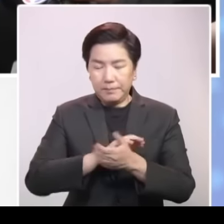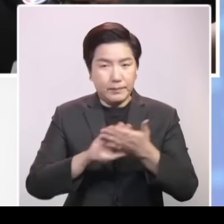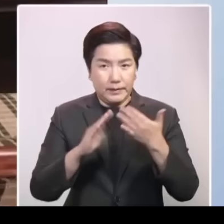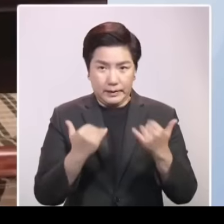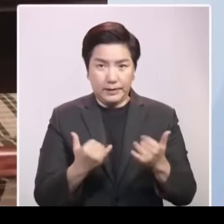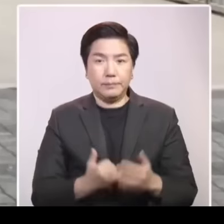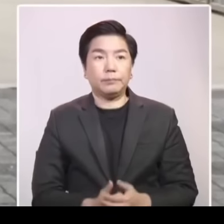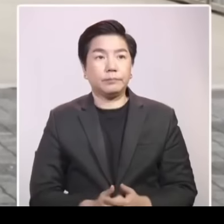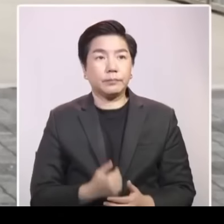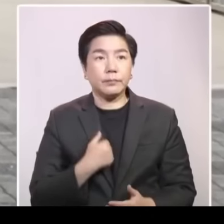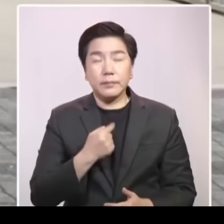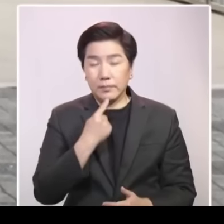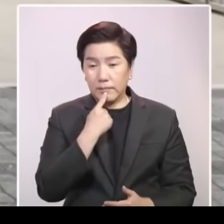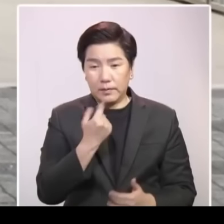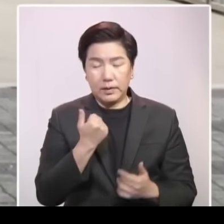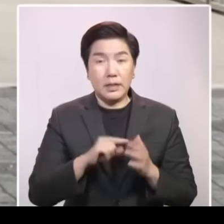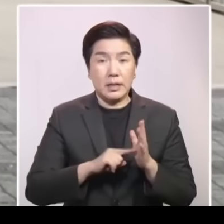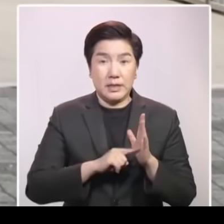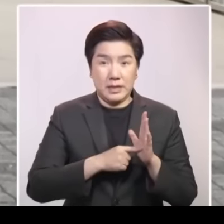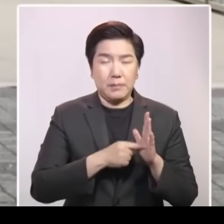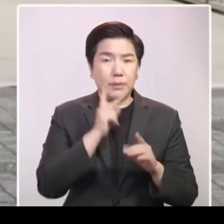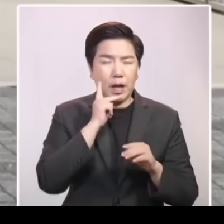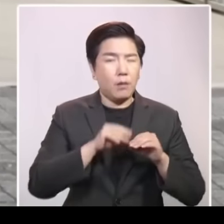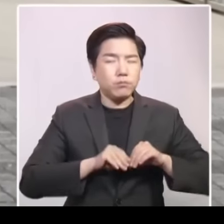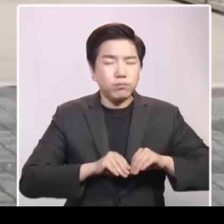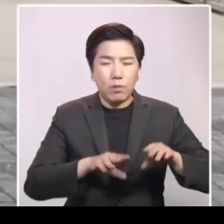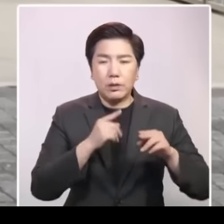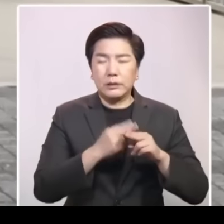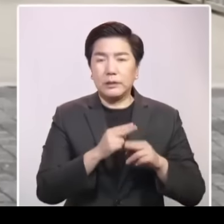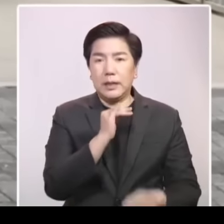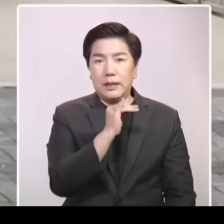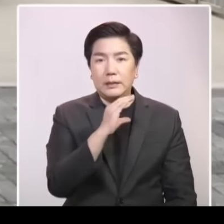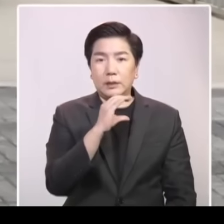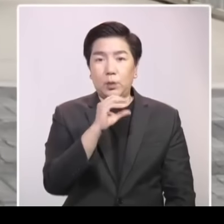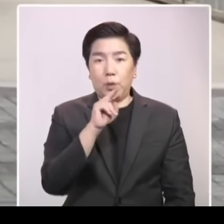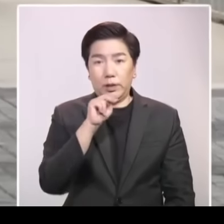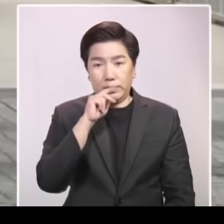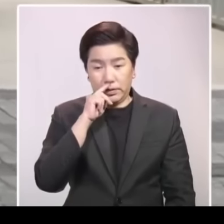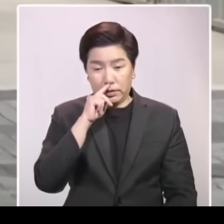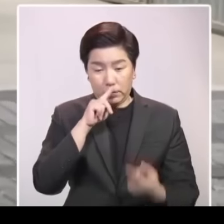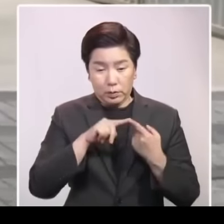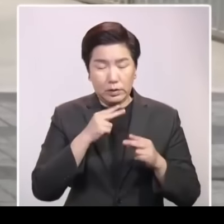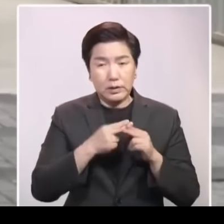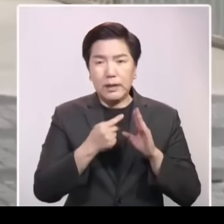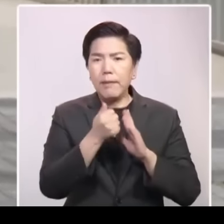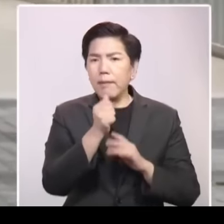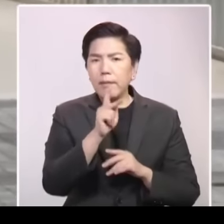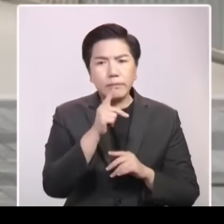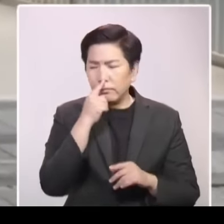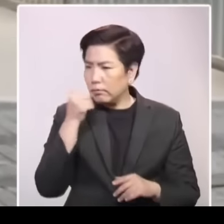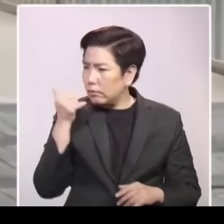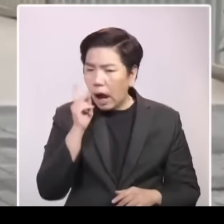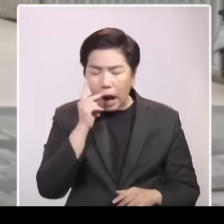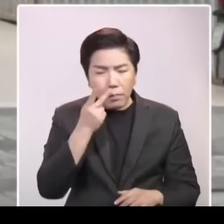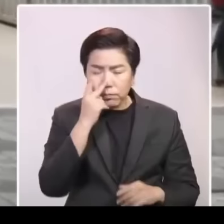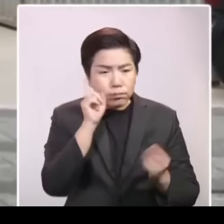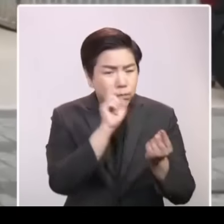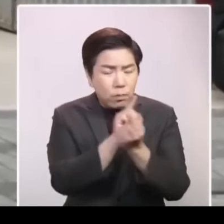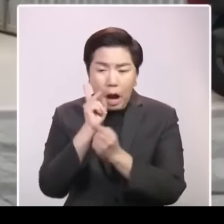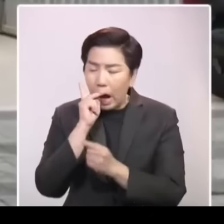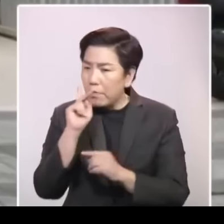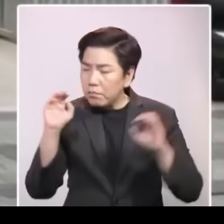ครับเออคือต้องบอกนะว่าตั้งแต่วันแรกที่มีข่าว Theไอคอนกรุ๊ปออกมาเนี่ยค่ะตัวหมอเอกไม่เคยปรากฏกับสื่อเลยนะ